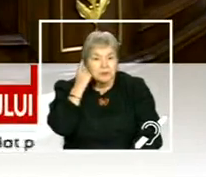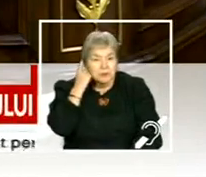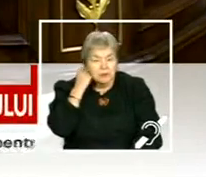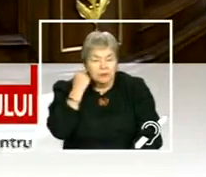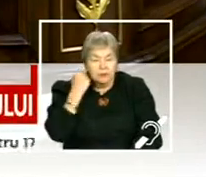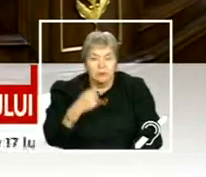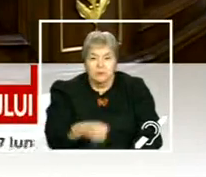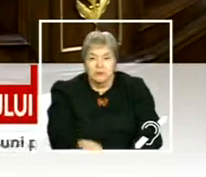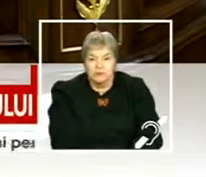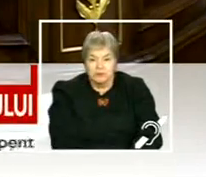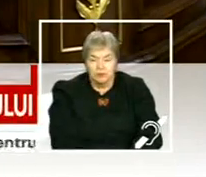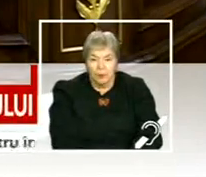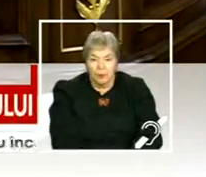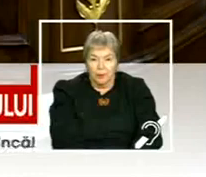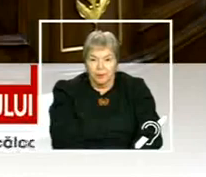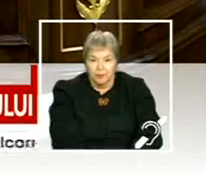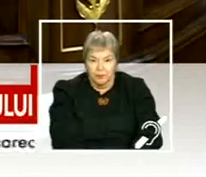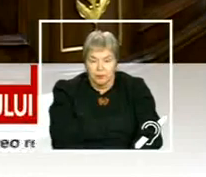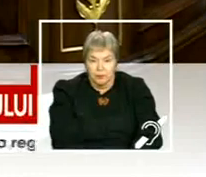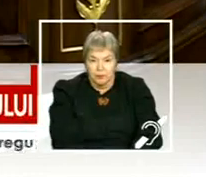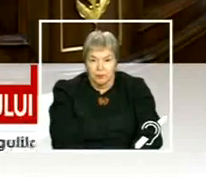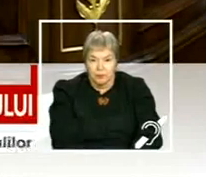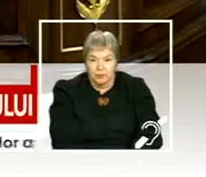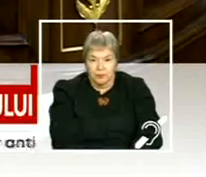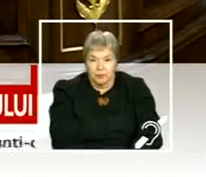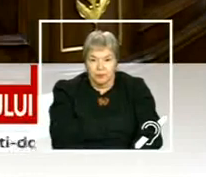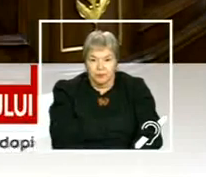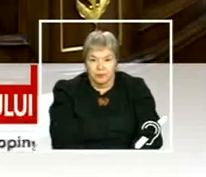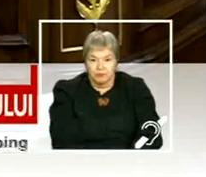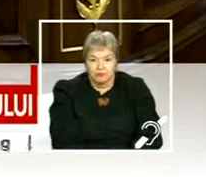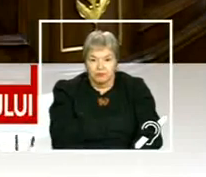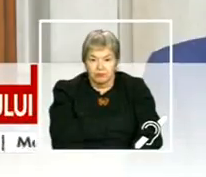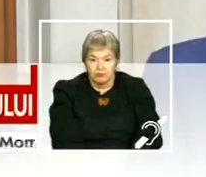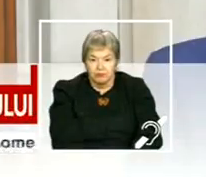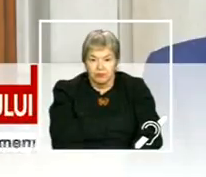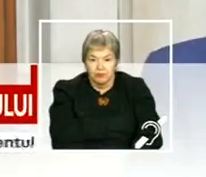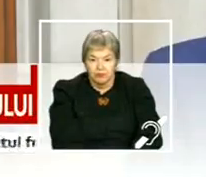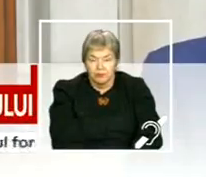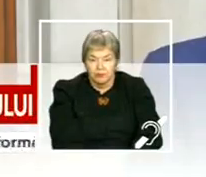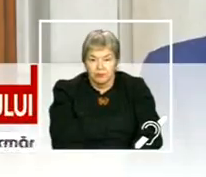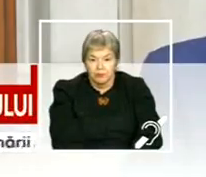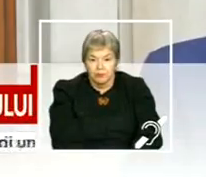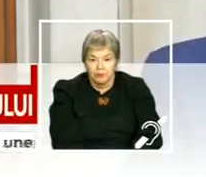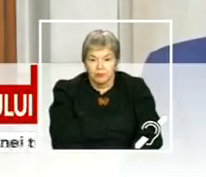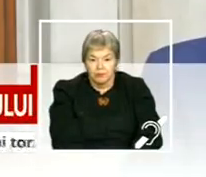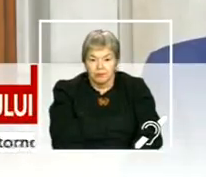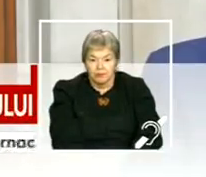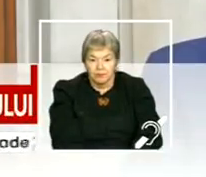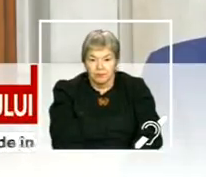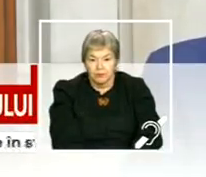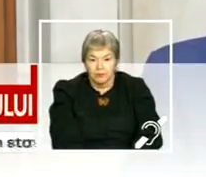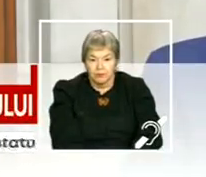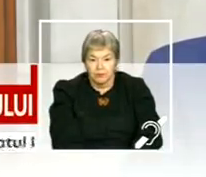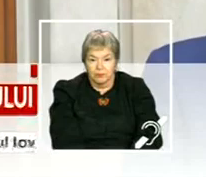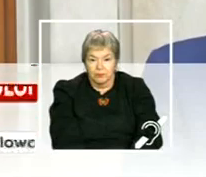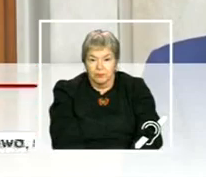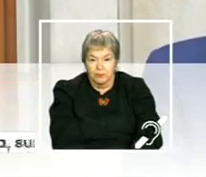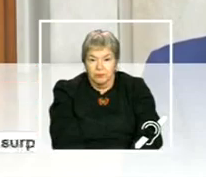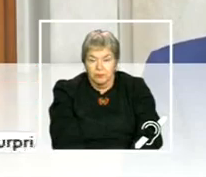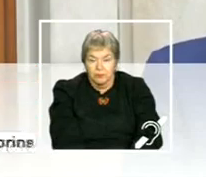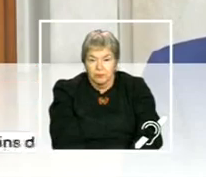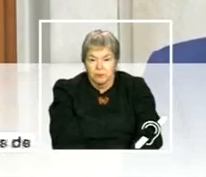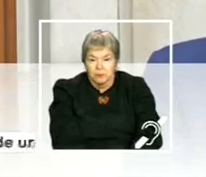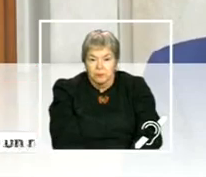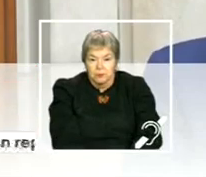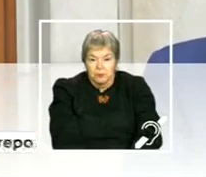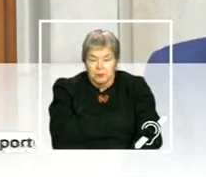de Ministros el reconocimiento al Estado de Palestina. This is an historic and important day for